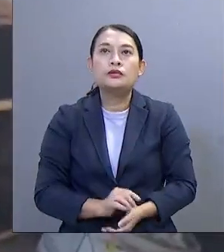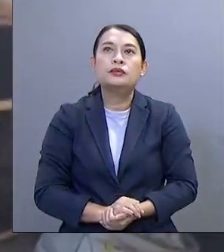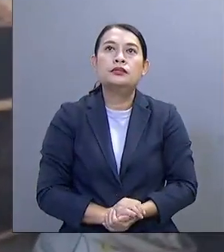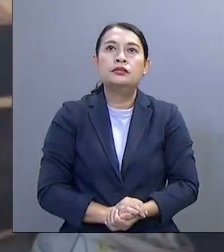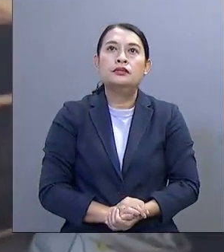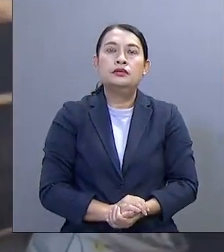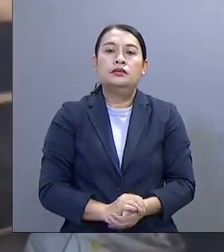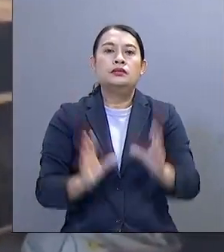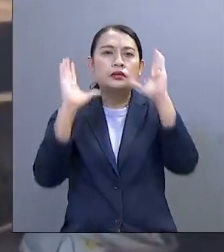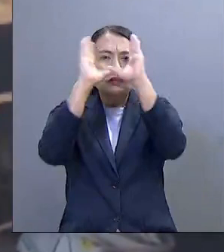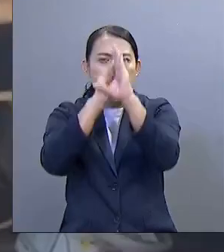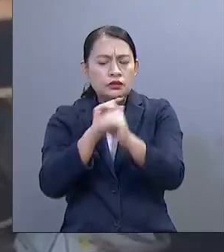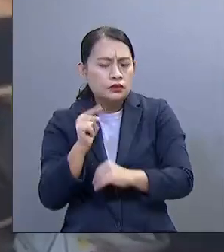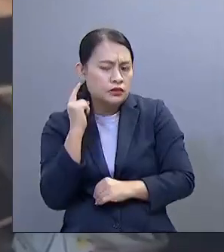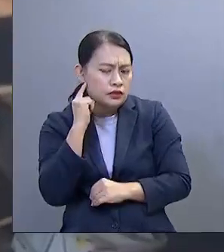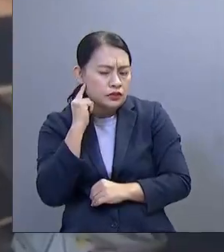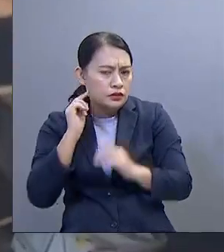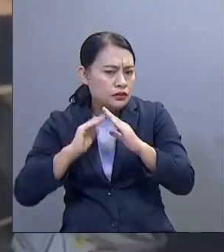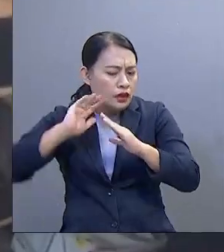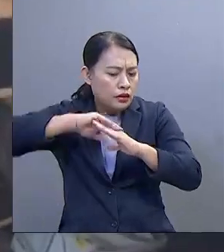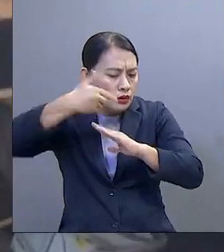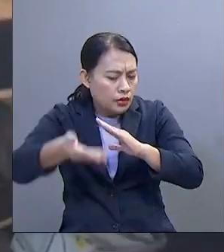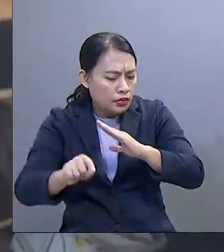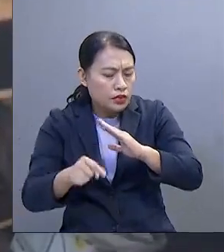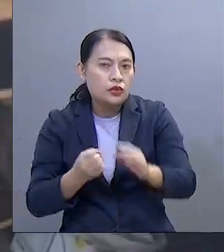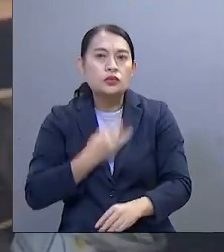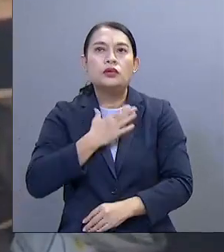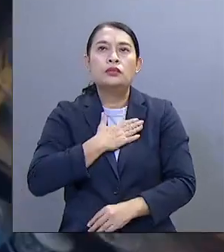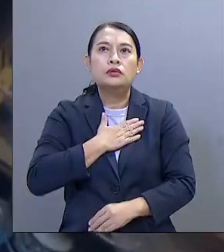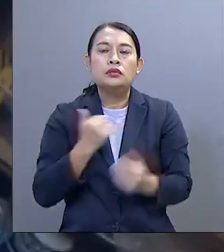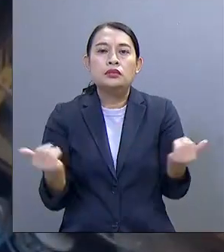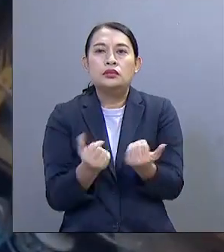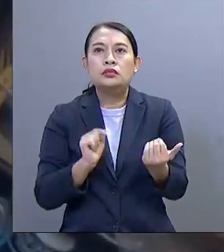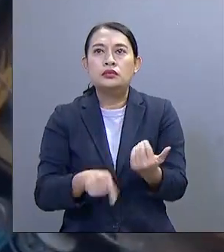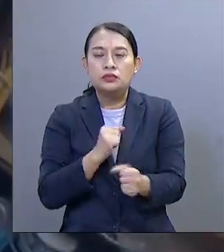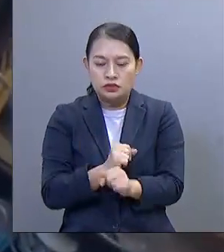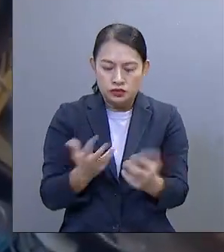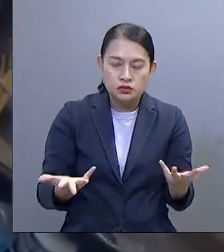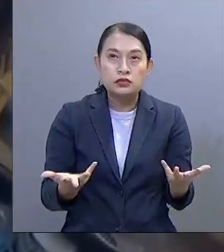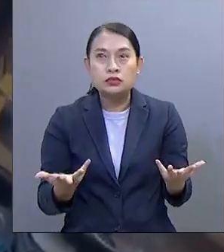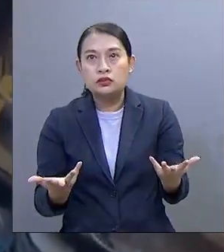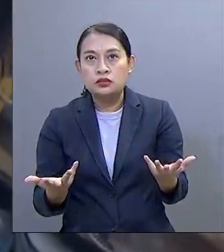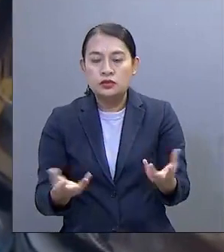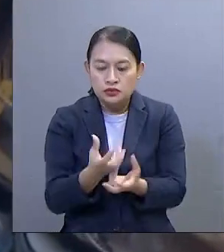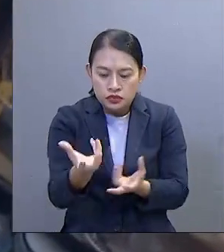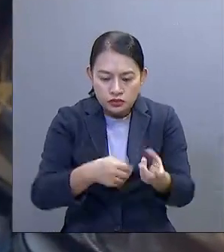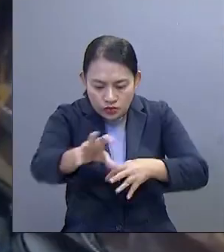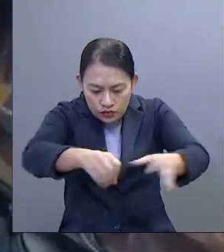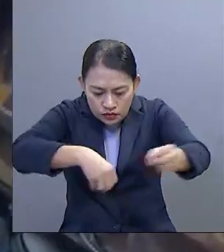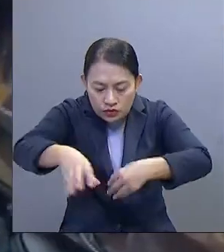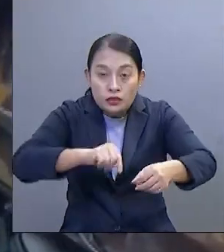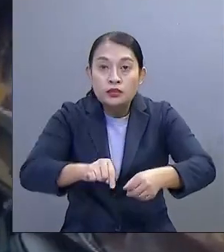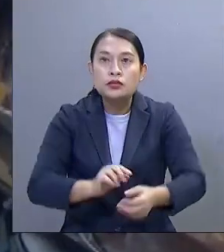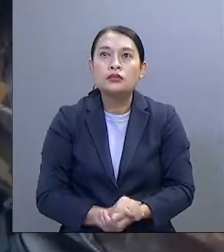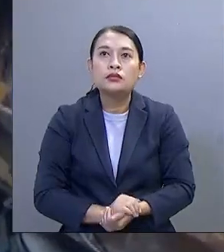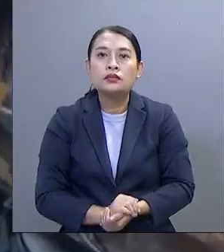เธอได้ยินเสียงของหังคาปลวตกใจมาก กับลูกทำอะไรกัไม่ถูก ได้แต่เก็บของถามวา